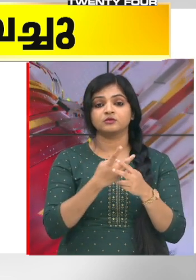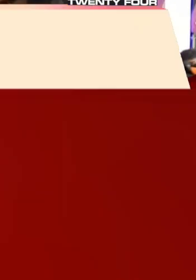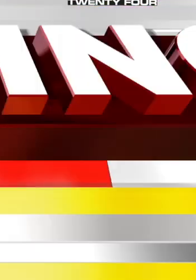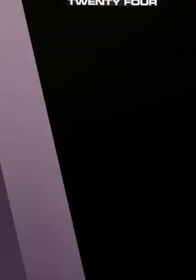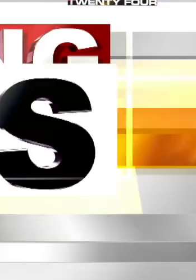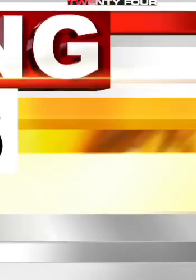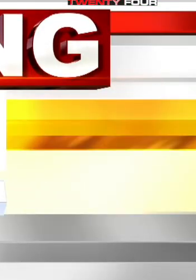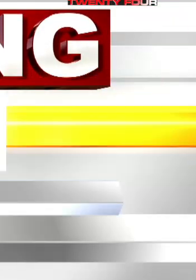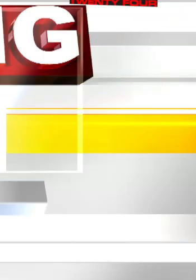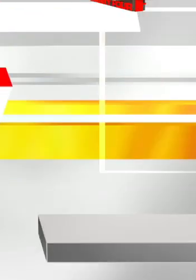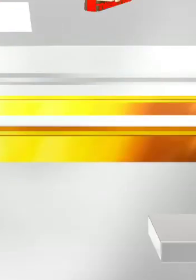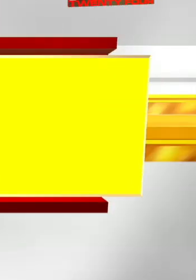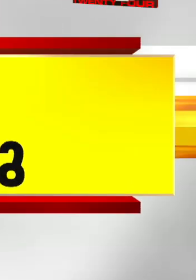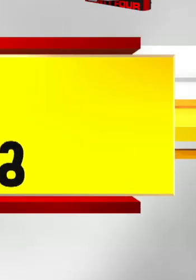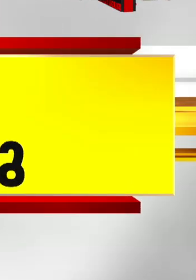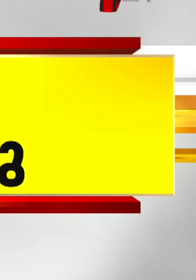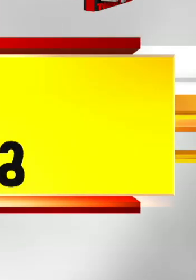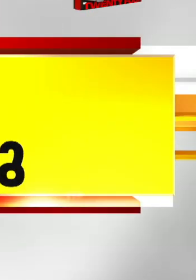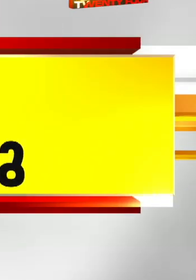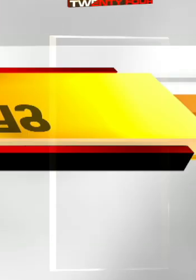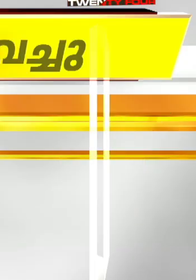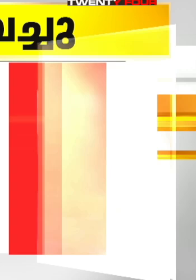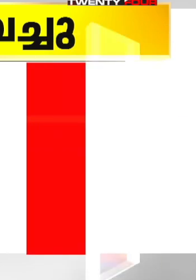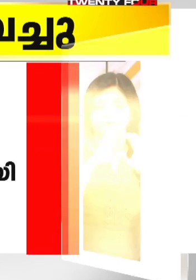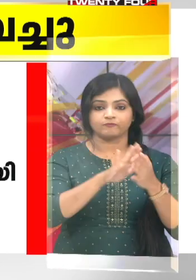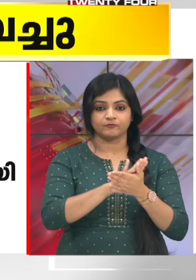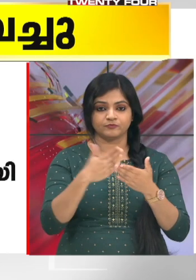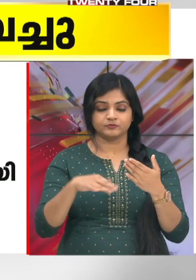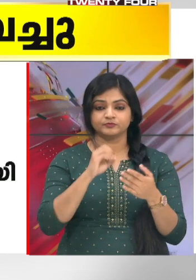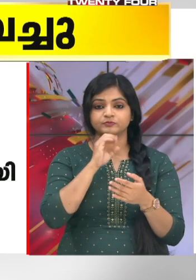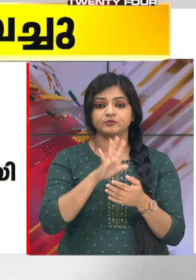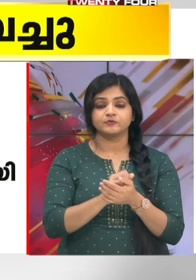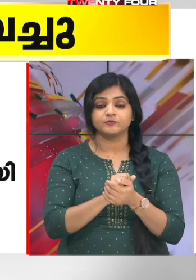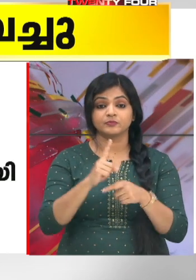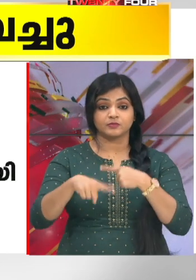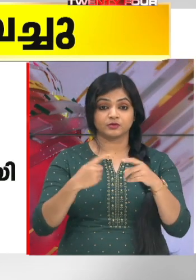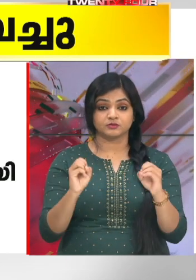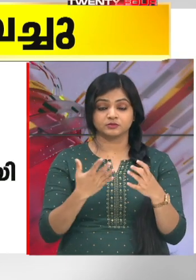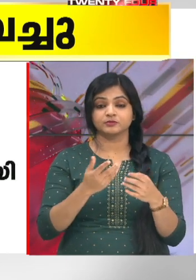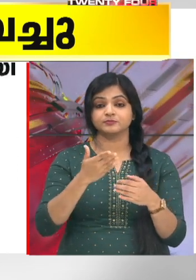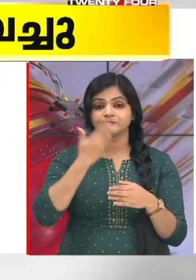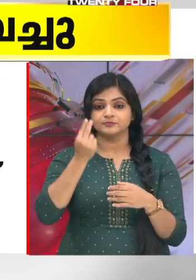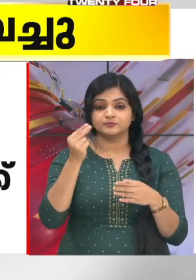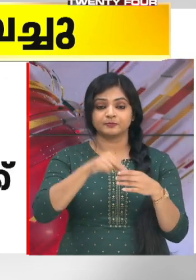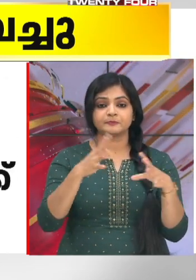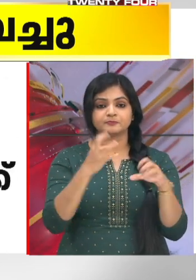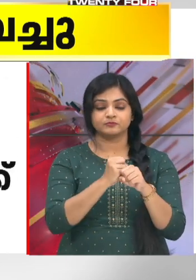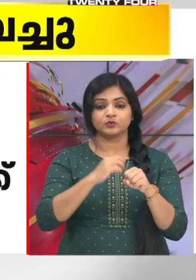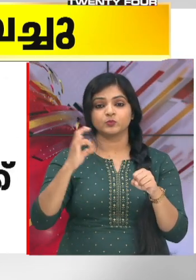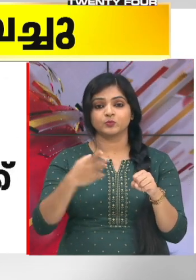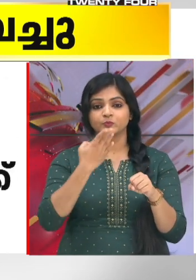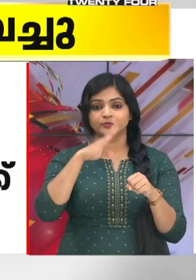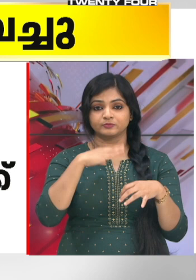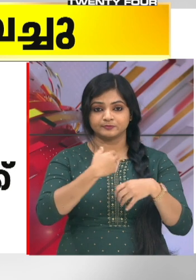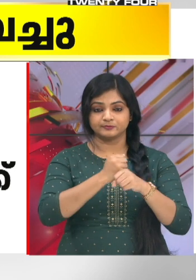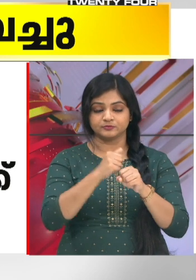Sigrikim, Portal, every carrier, each of those put Vector Market under Malamodel, Eleke, La Paravana, Vermekarana, Nenavil, with a Tirman among